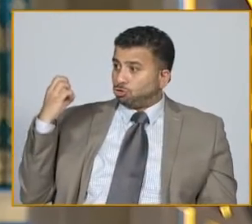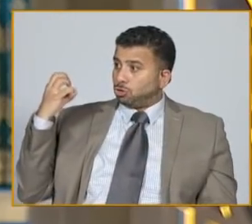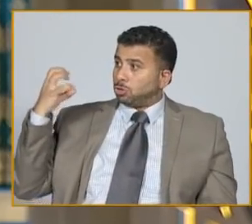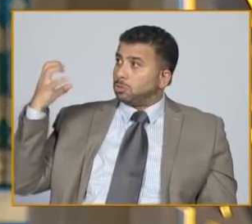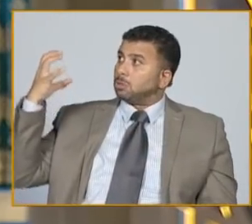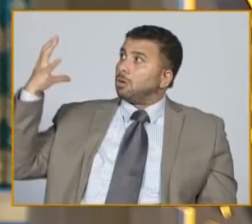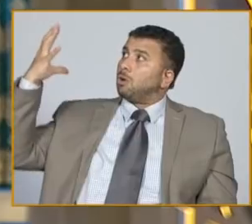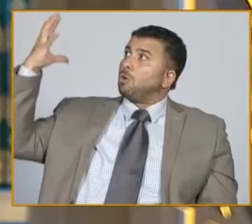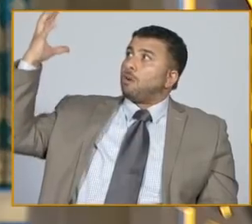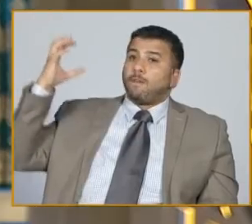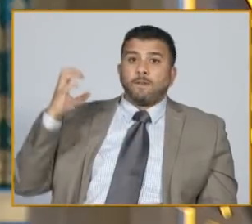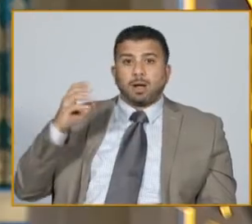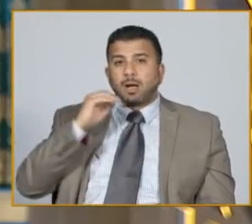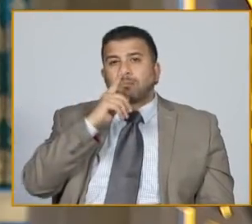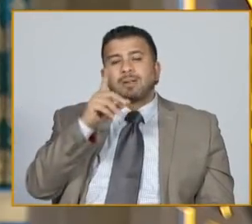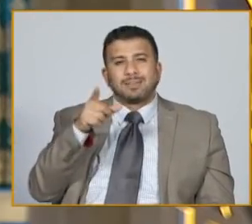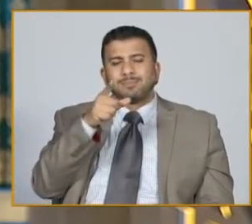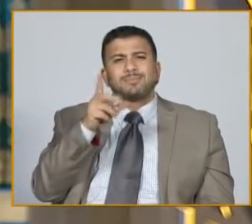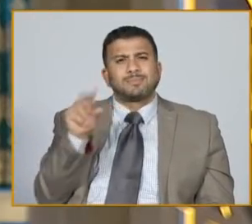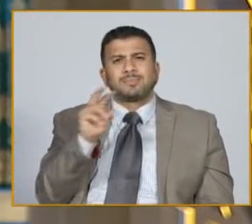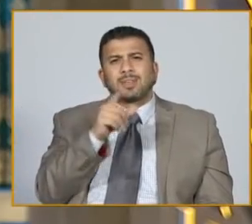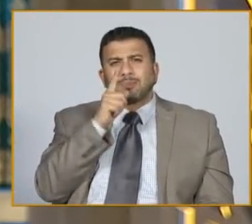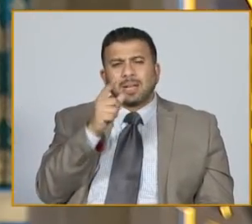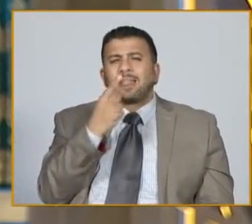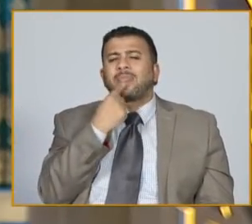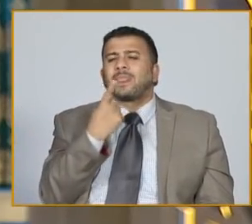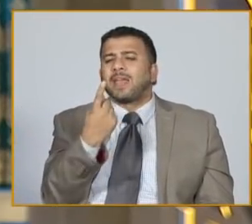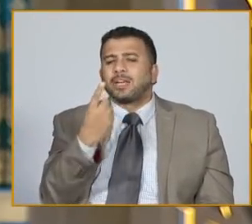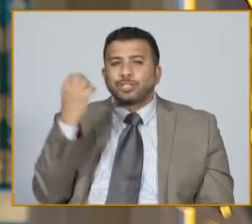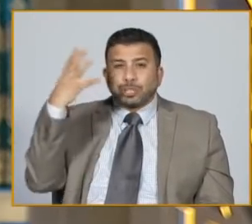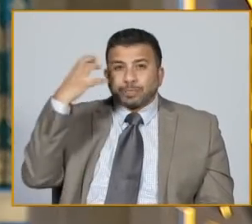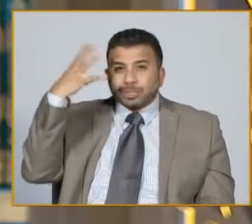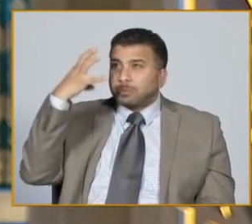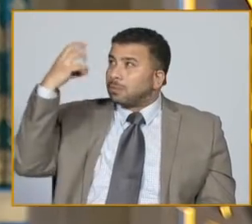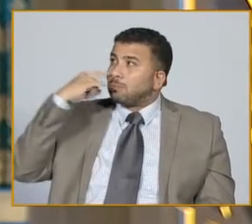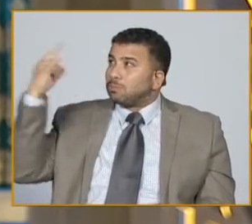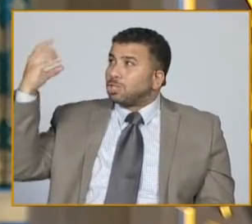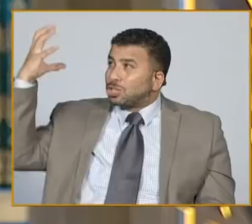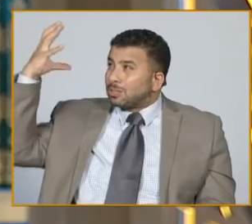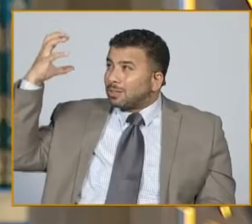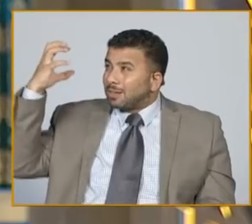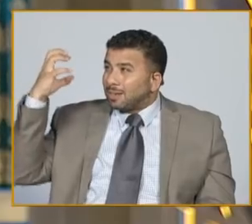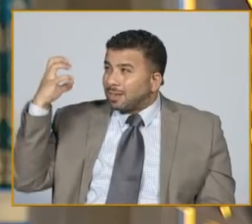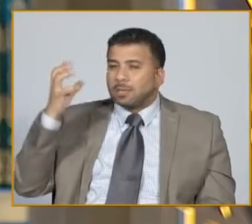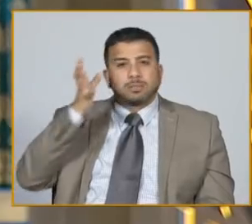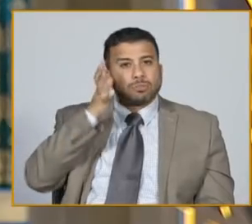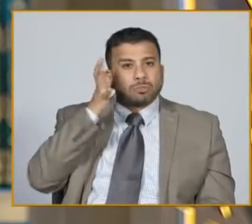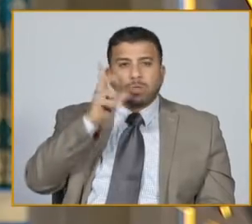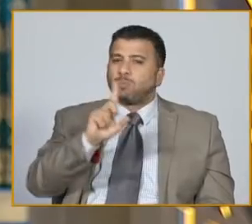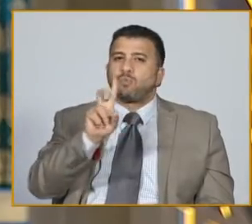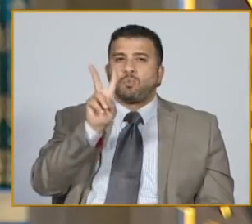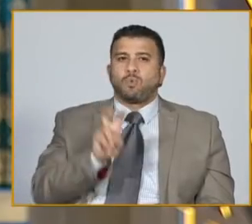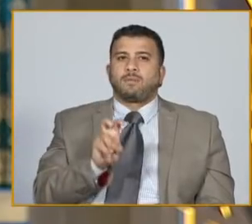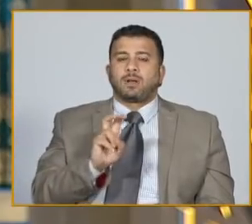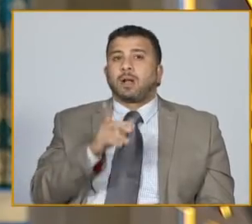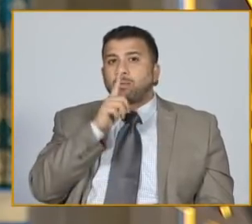يعني عند غروب الشمس الآن لما تغرب دقيقتين ثلاثة، دقيقتين ثلاثة أربعة. ولذلك الآن أئمة المساجد